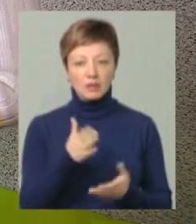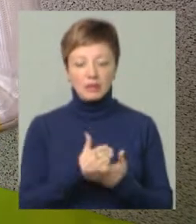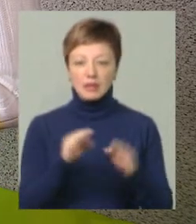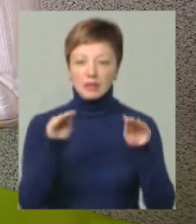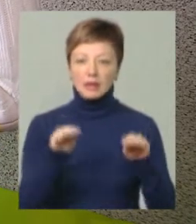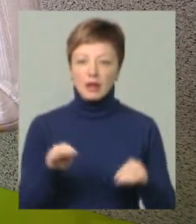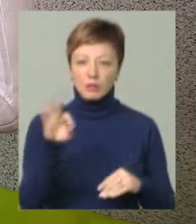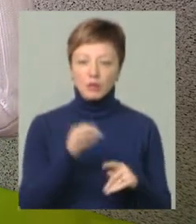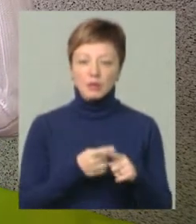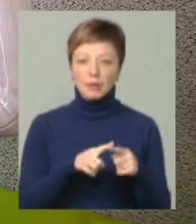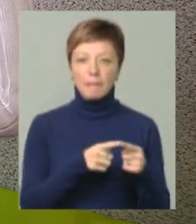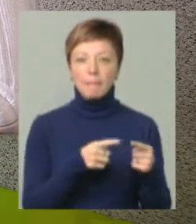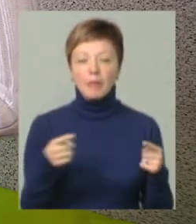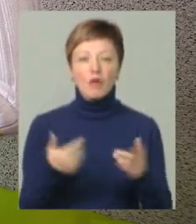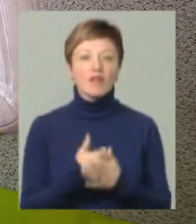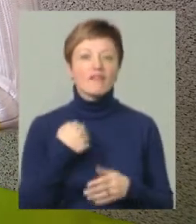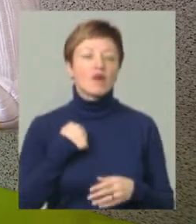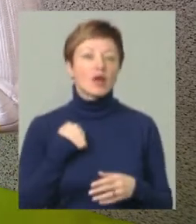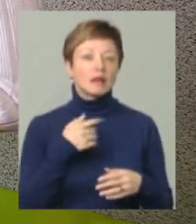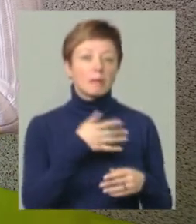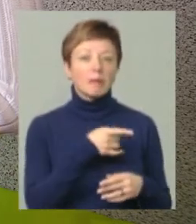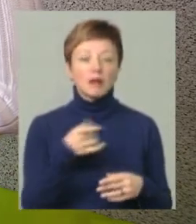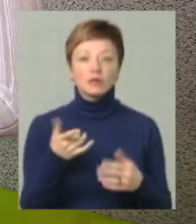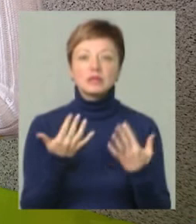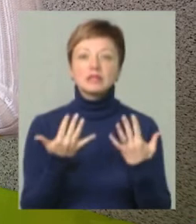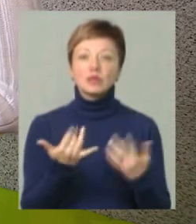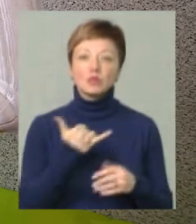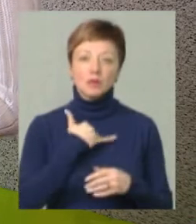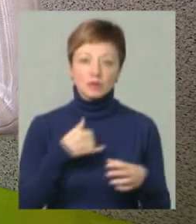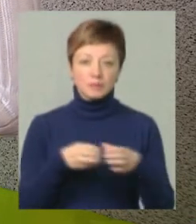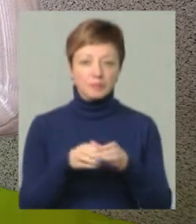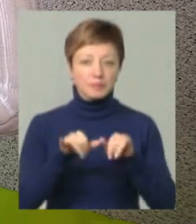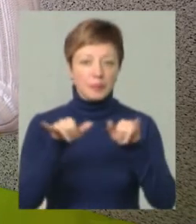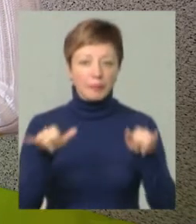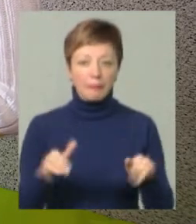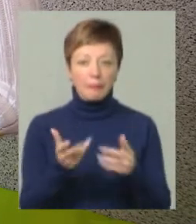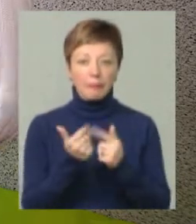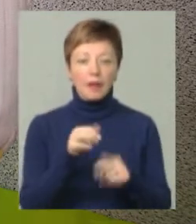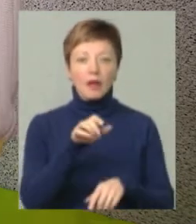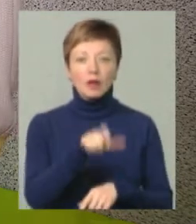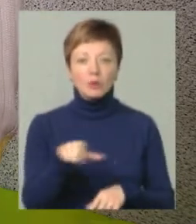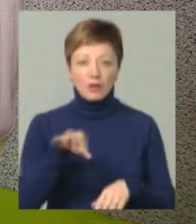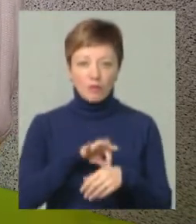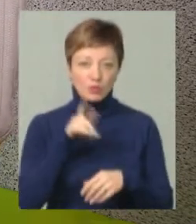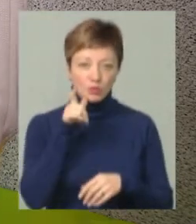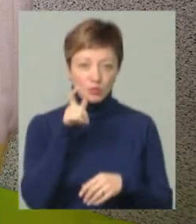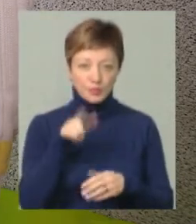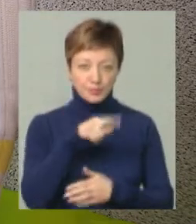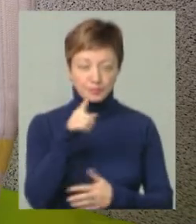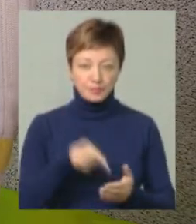от за цей період, новий воєнний період, наскільки у нашій громаді збільшилась кількість людей, хворих на цукровий